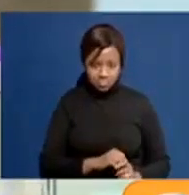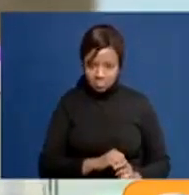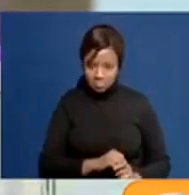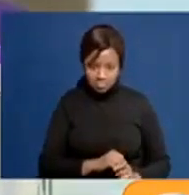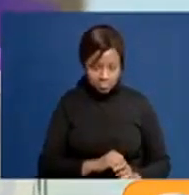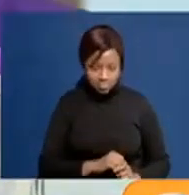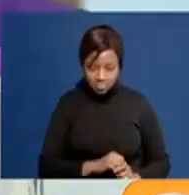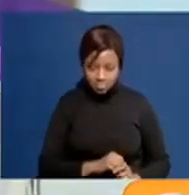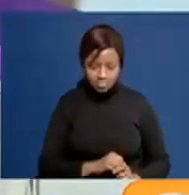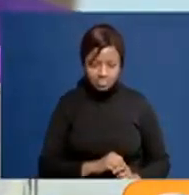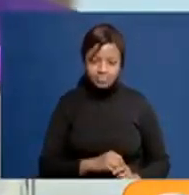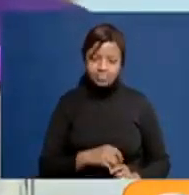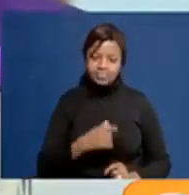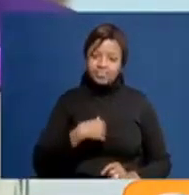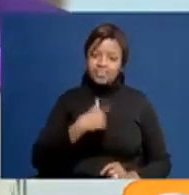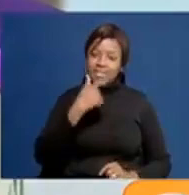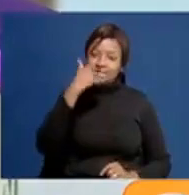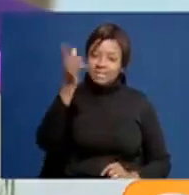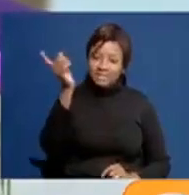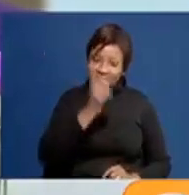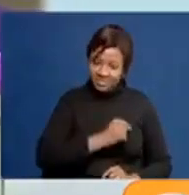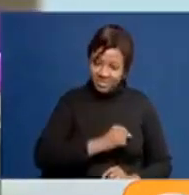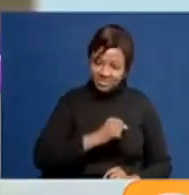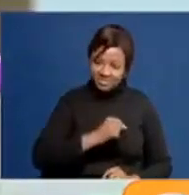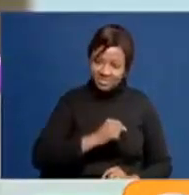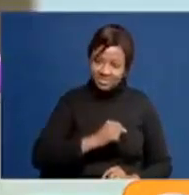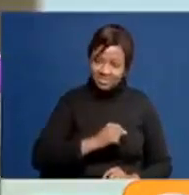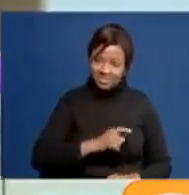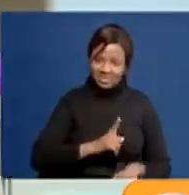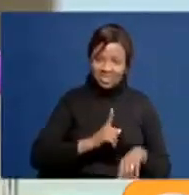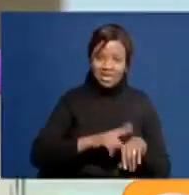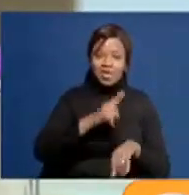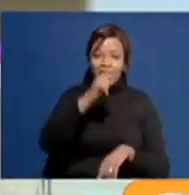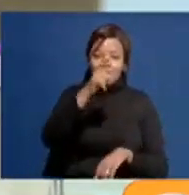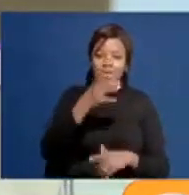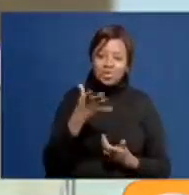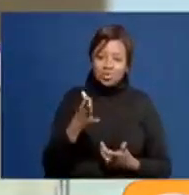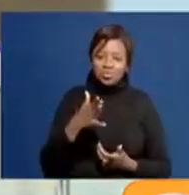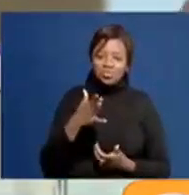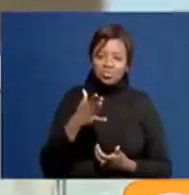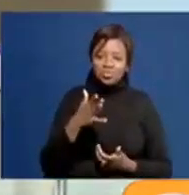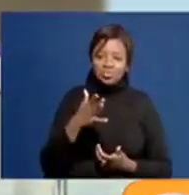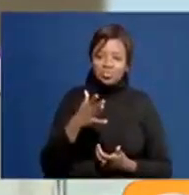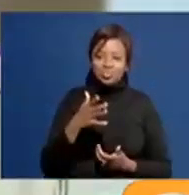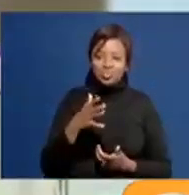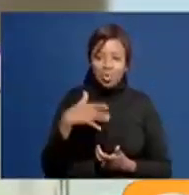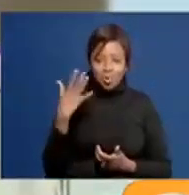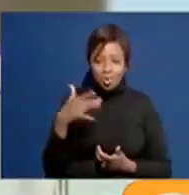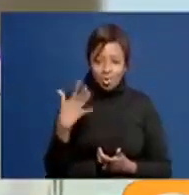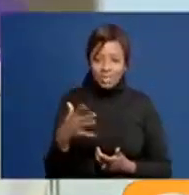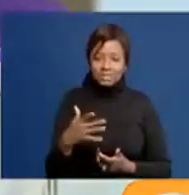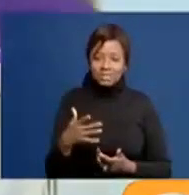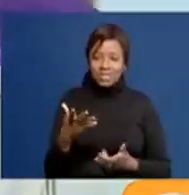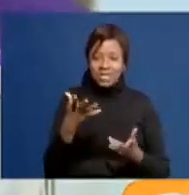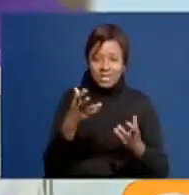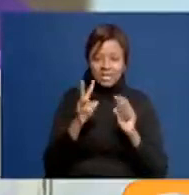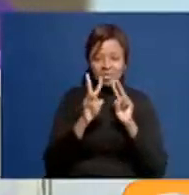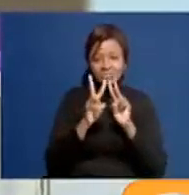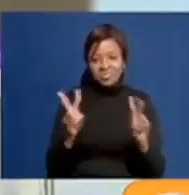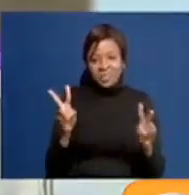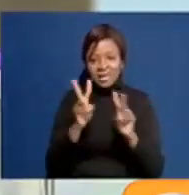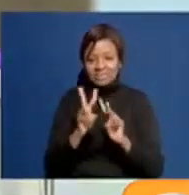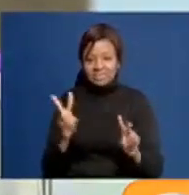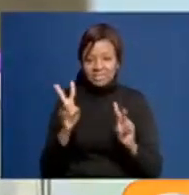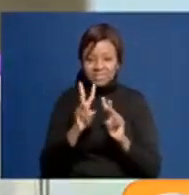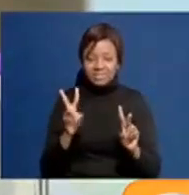I said when you retire your excellency you must be a peacemaker. Uweze kujishusha jini tena you become an